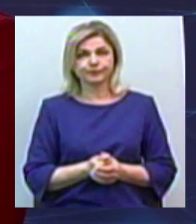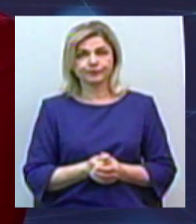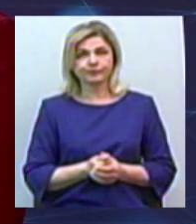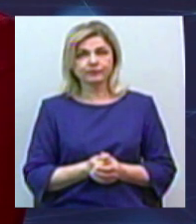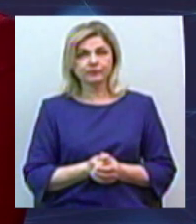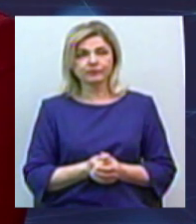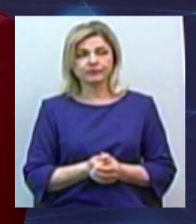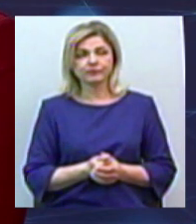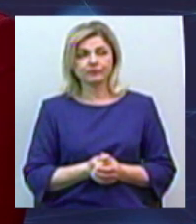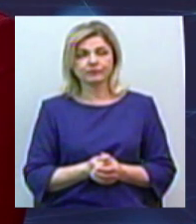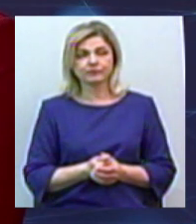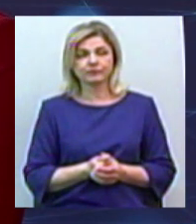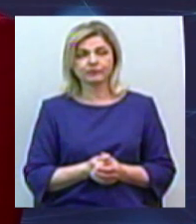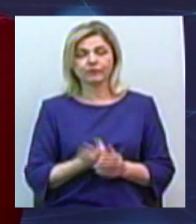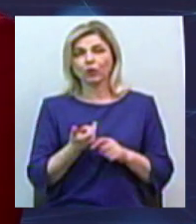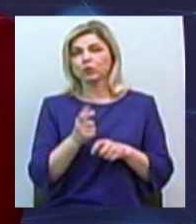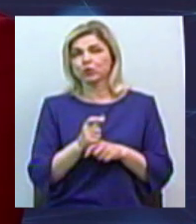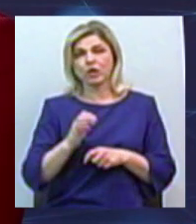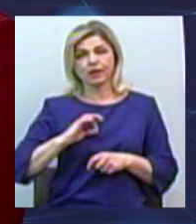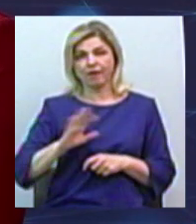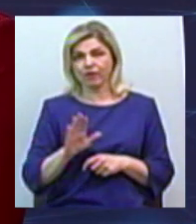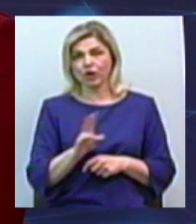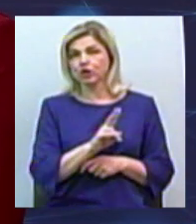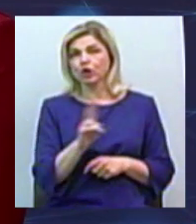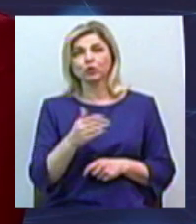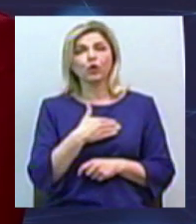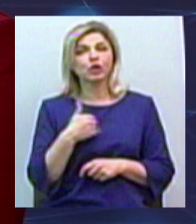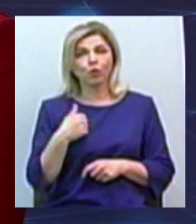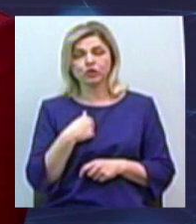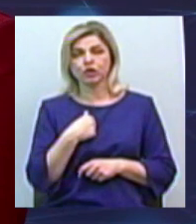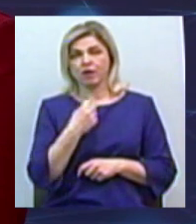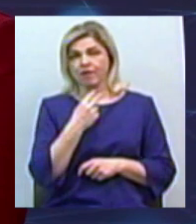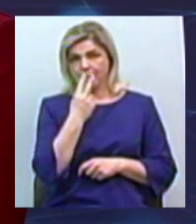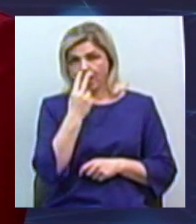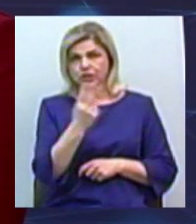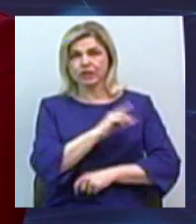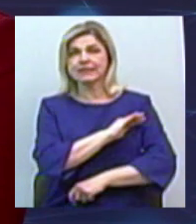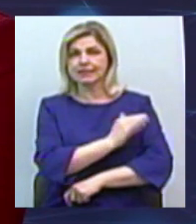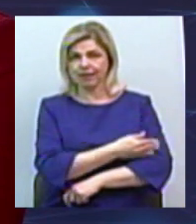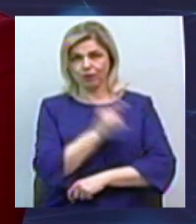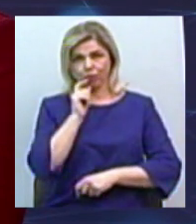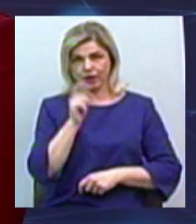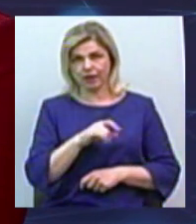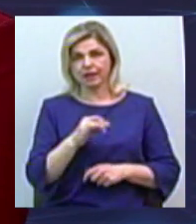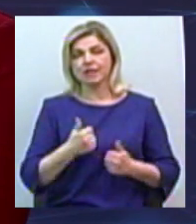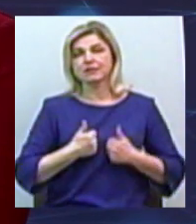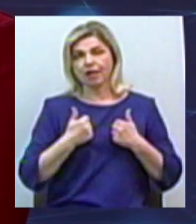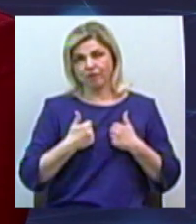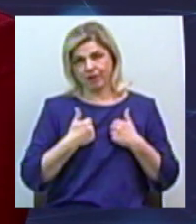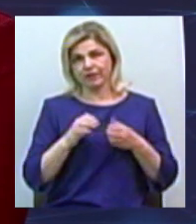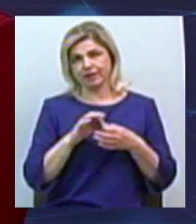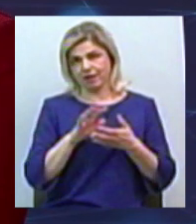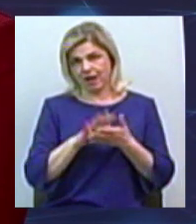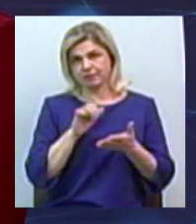доброзичливих, це було дуже і дуже невигідно. Ніхто не хотів бачити сильної України. І, відповідно, намагалися зламати